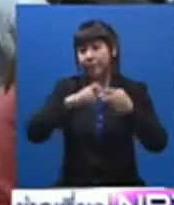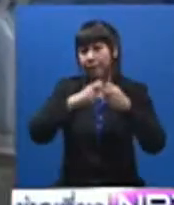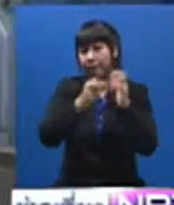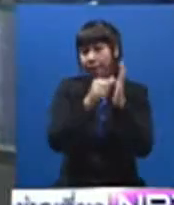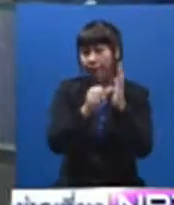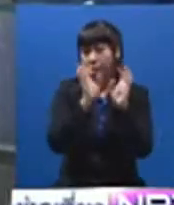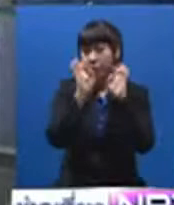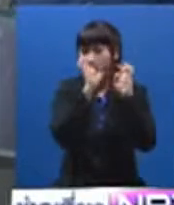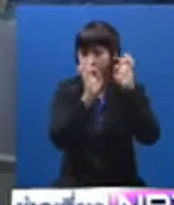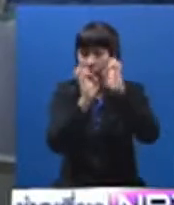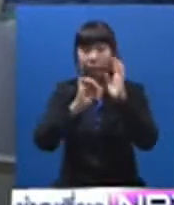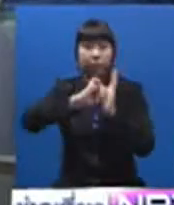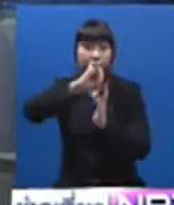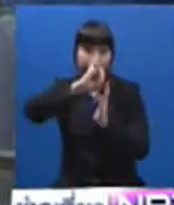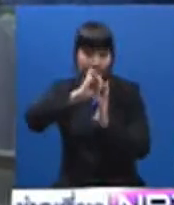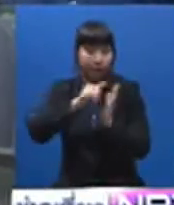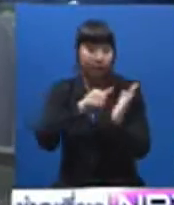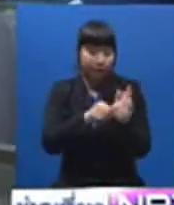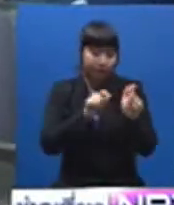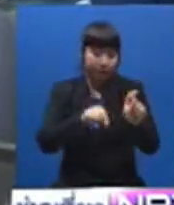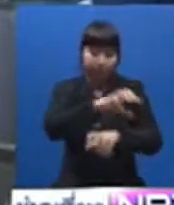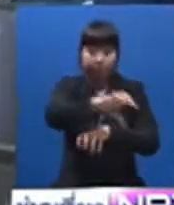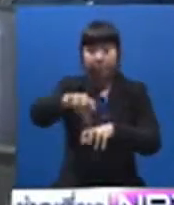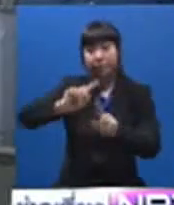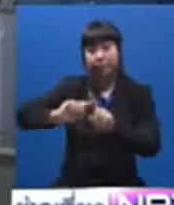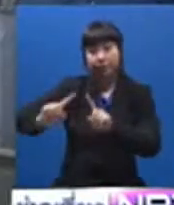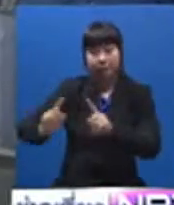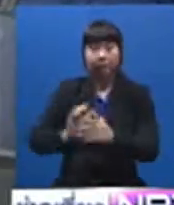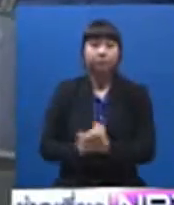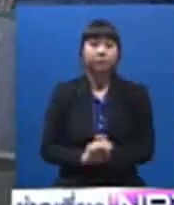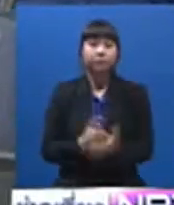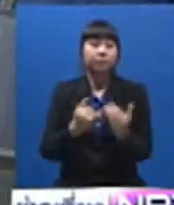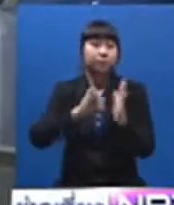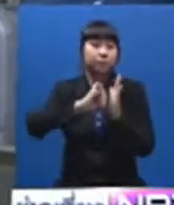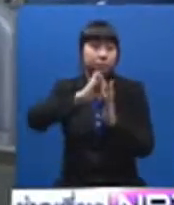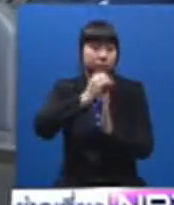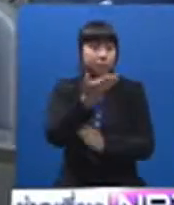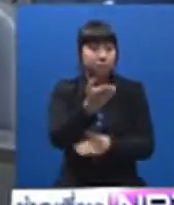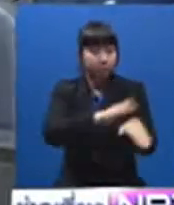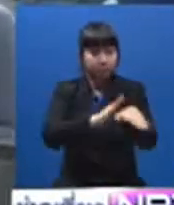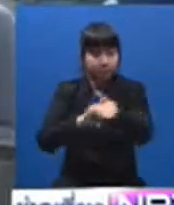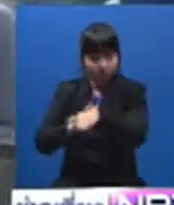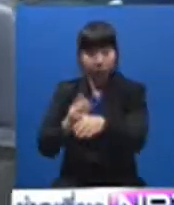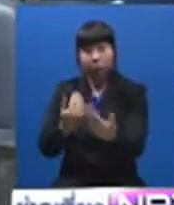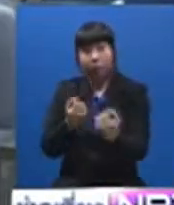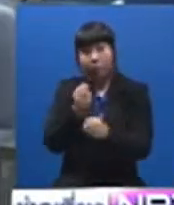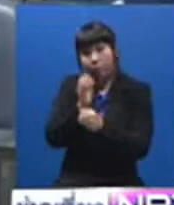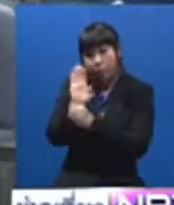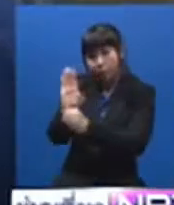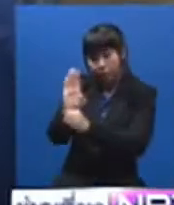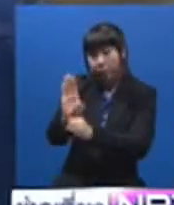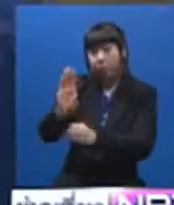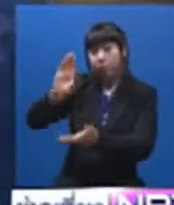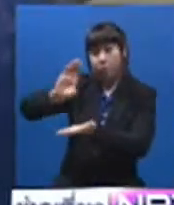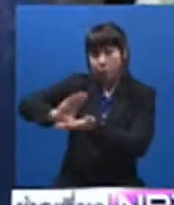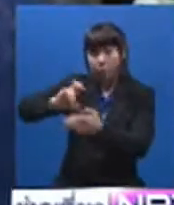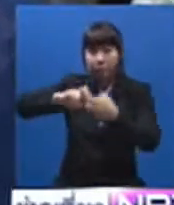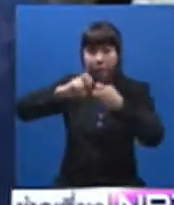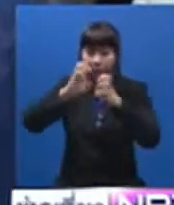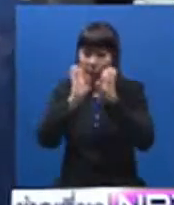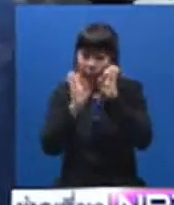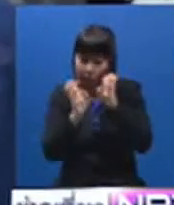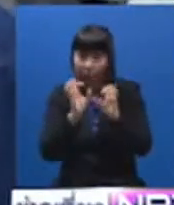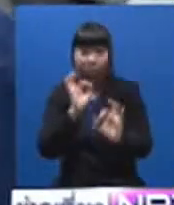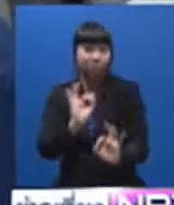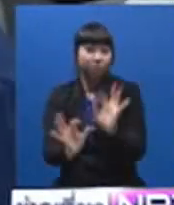ามรพิเหมาะควรจงหัดเชยงให่ให้กบอำเภอต่ๆทางนี้จงหดเชียงให่ขอเชิญชวนร่วมบริจากกองทุนแก้ไขปญหาเหมาะควและไฟ